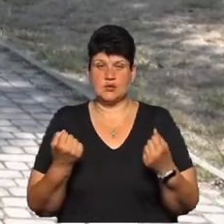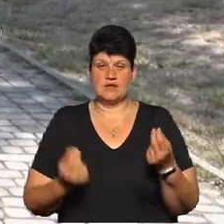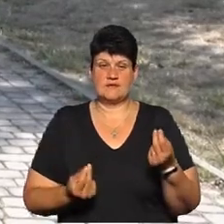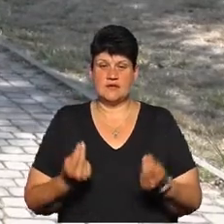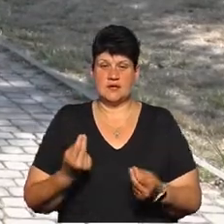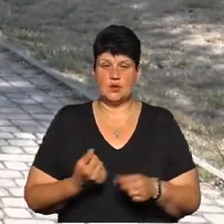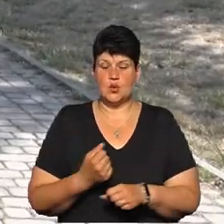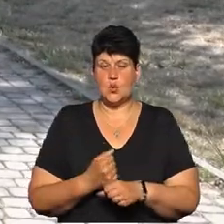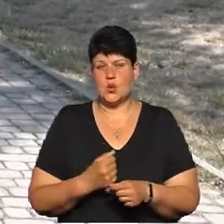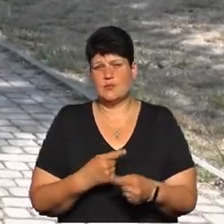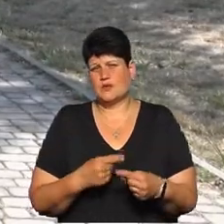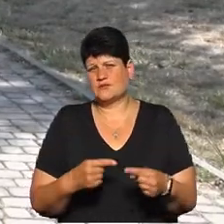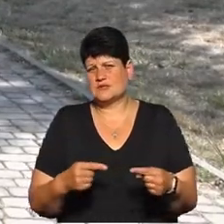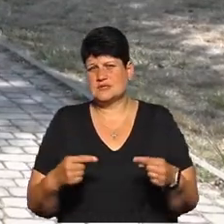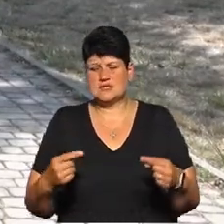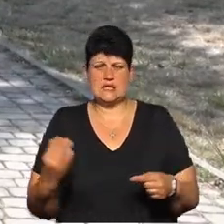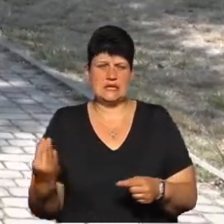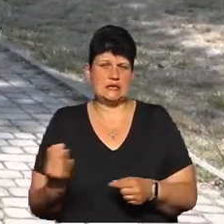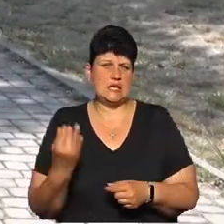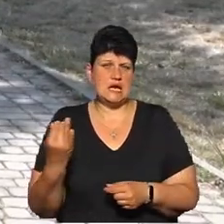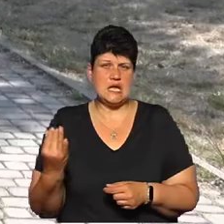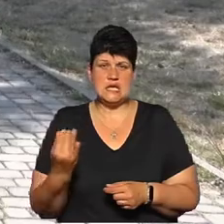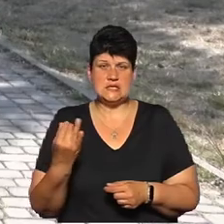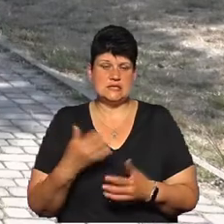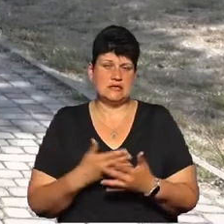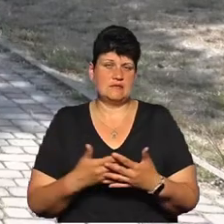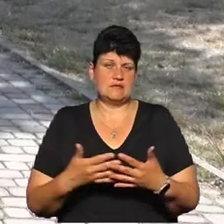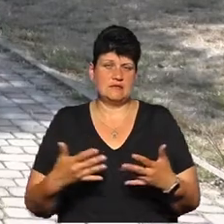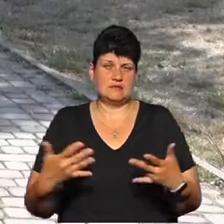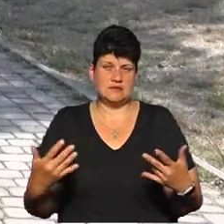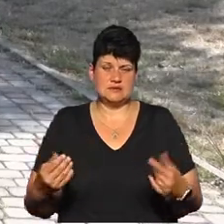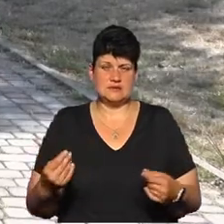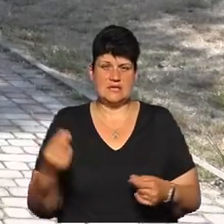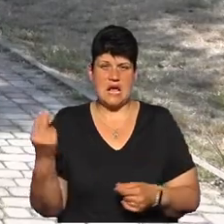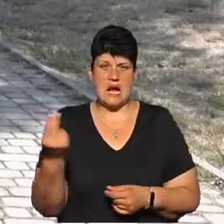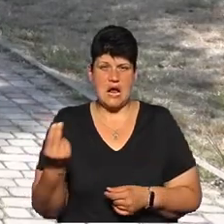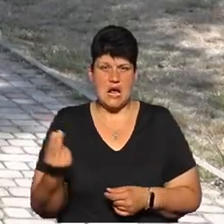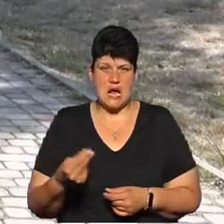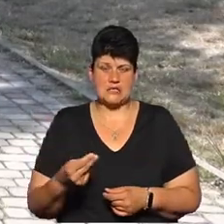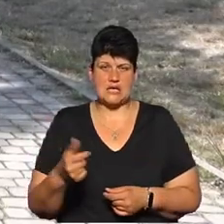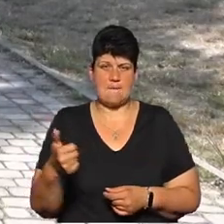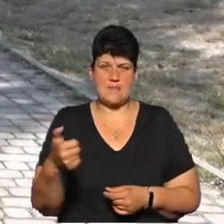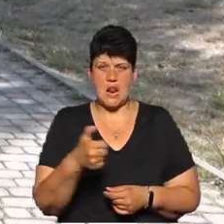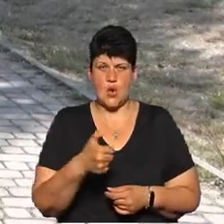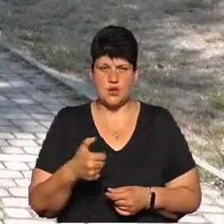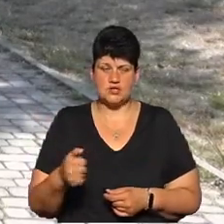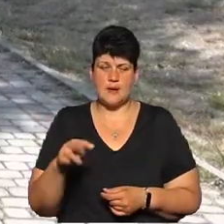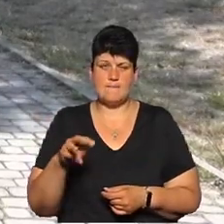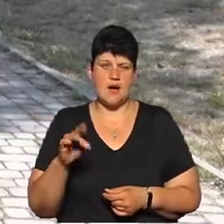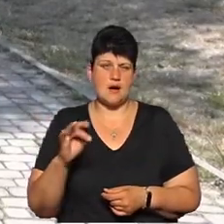робимо всякі інтересні речі з краски, балончиків,